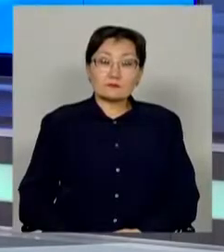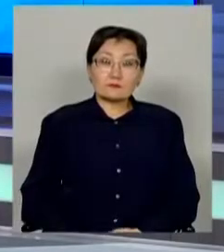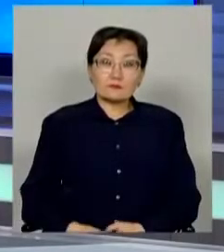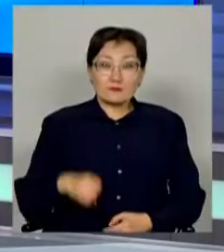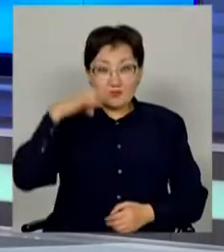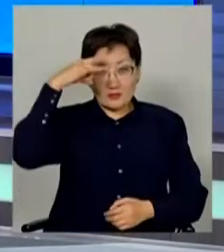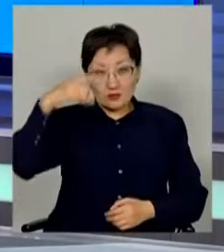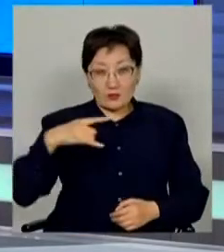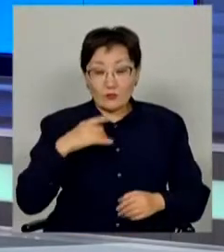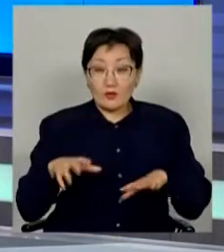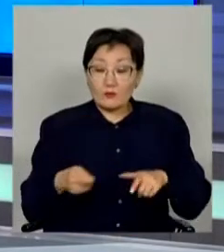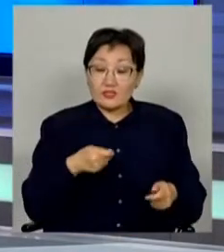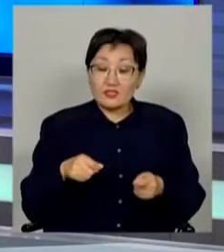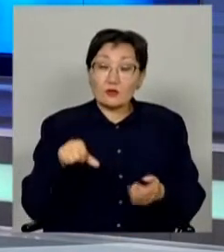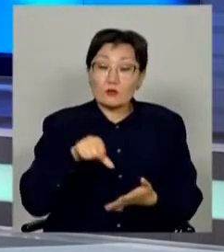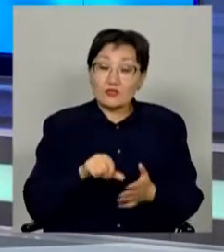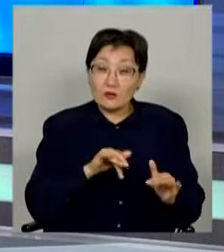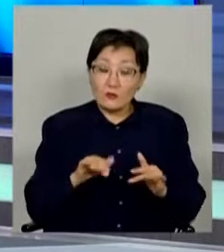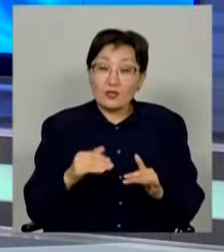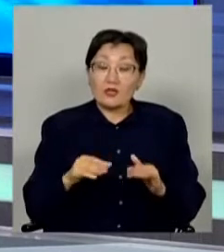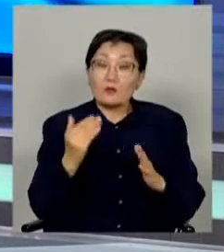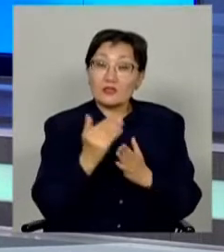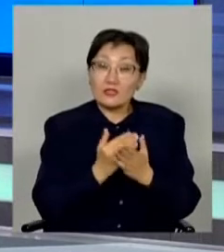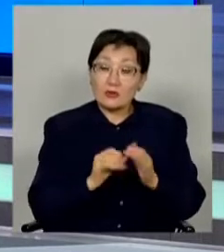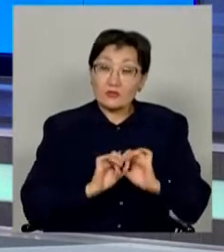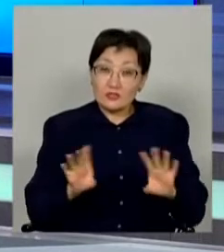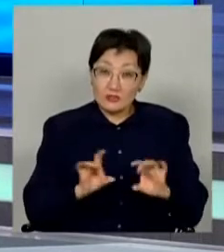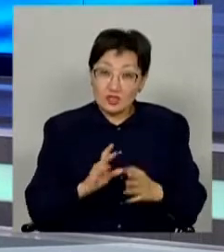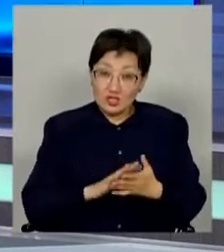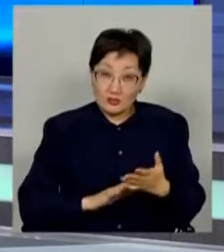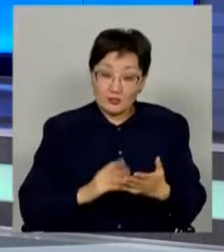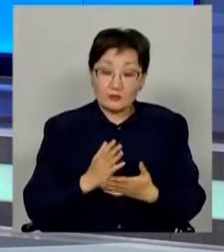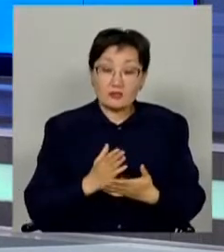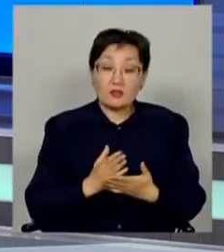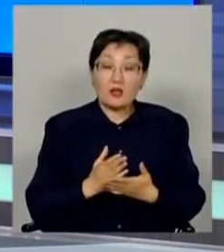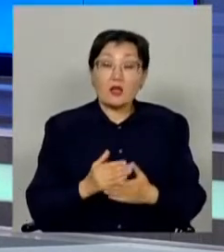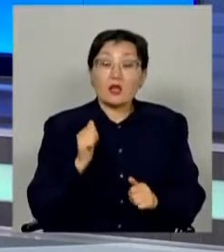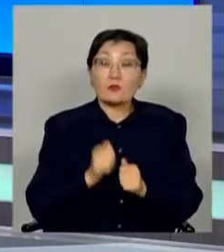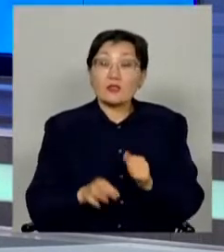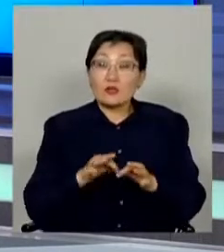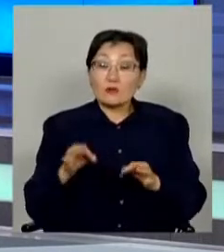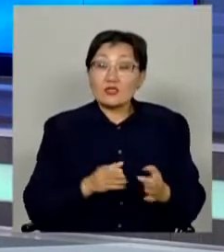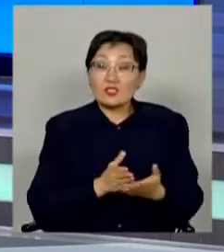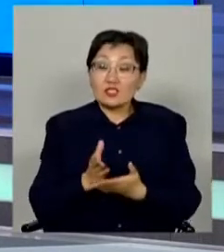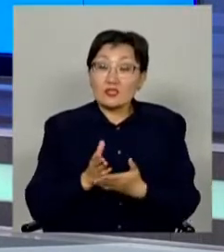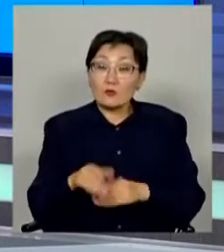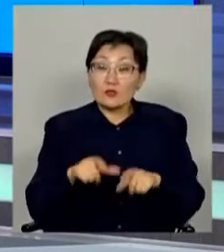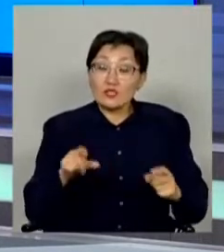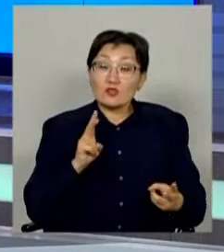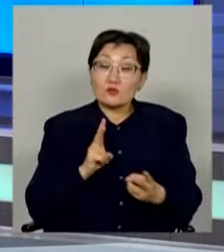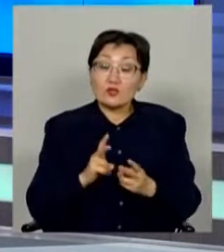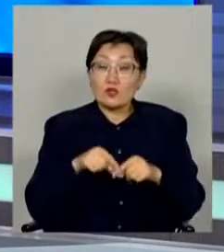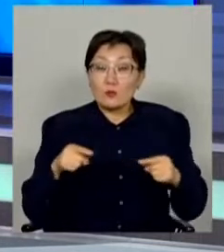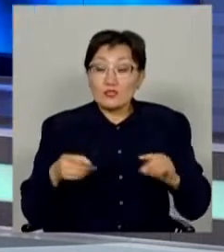Ел президенттігіне үміткерлер сайлау алды бағдарламаларын таныстыруды жалғастырып жатыр. Әр өңірге барып тұрғындармен кездескен олар